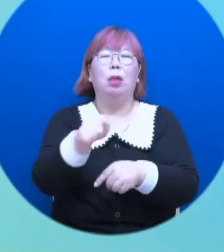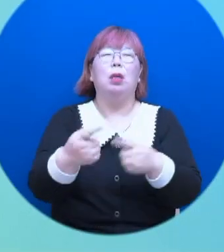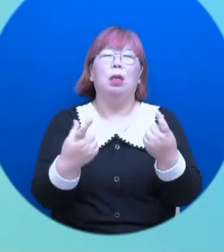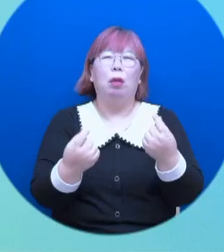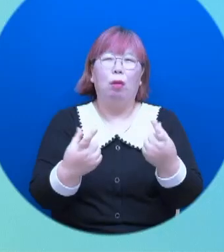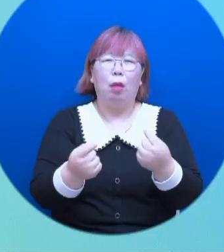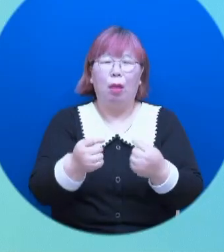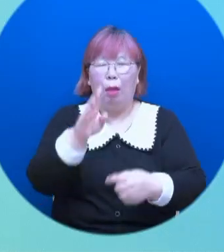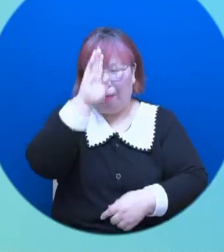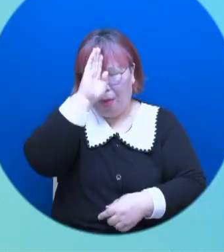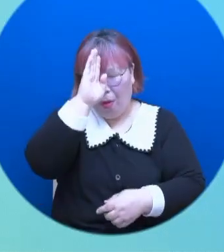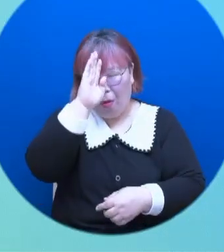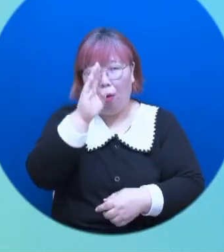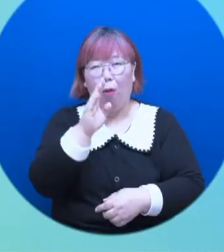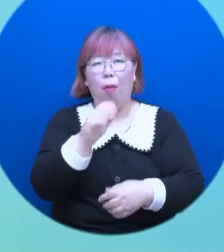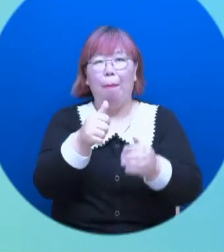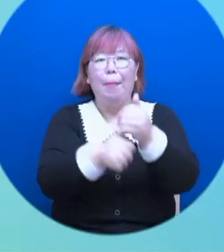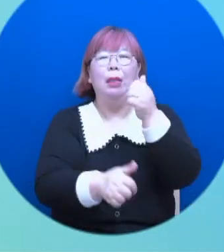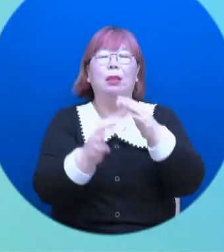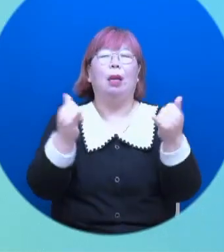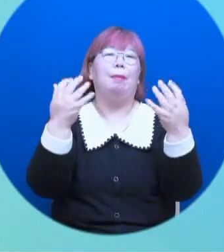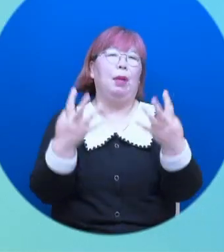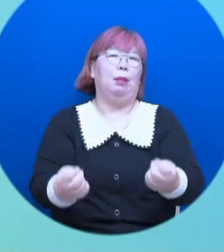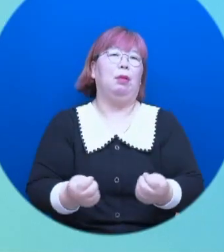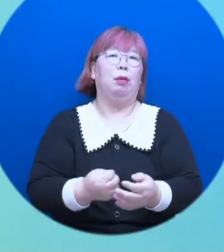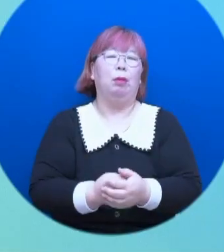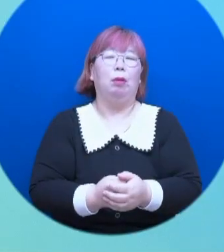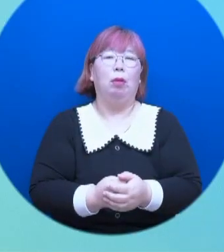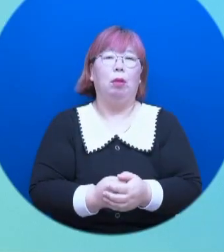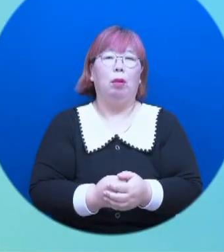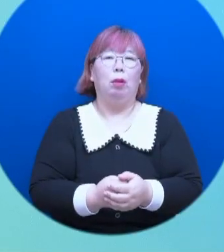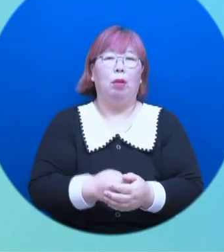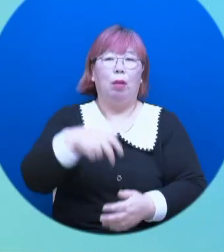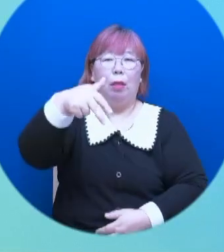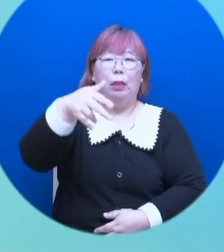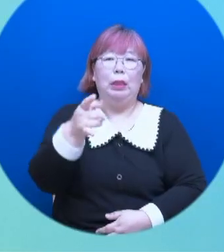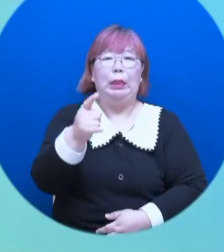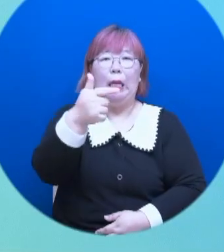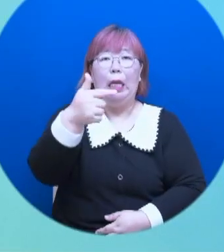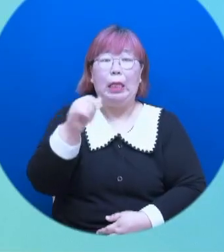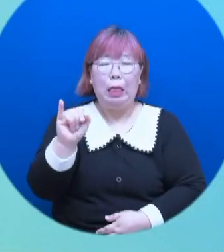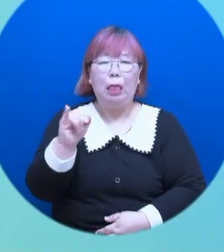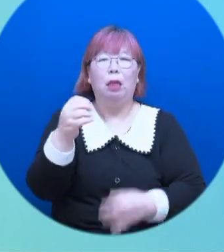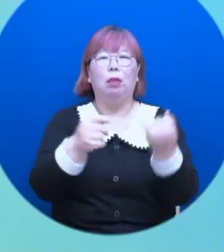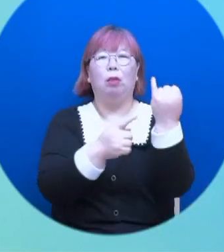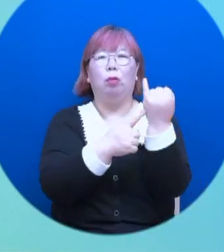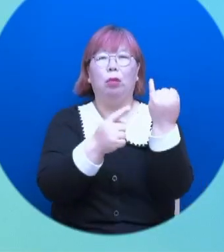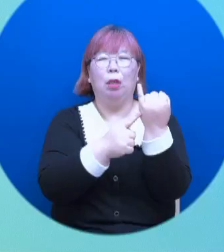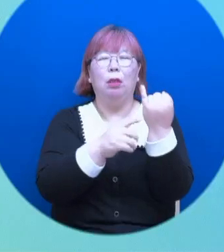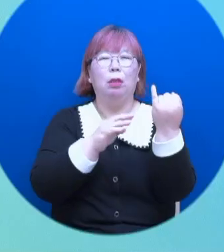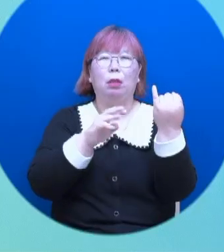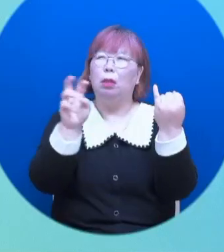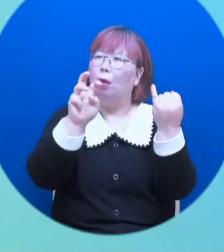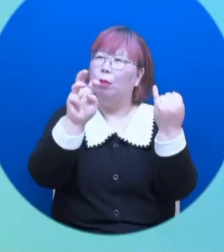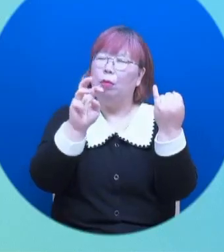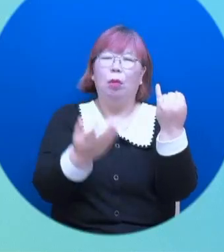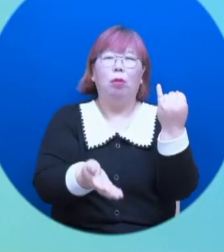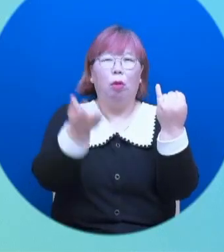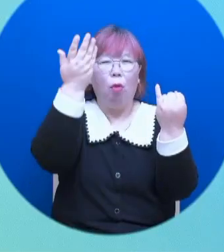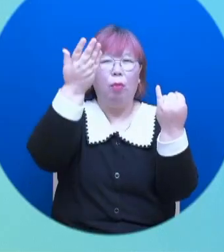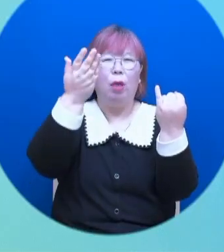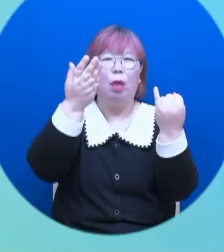힘들어한대요. 텍사스에 제인이라는 분이 있는데 이분은 30번이 넘게 성형수술을 합니다.